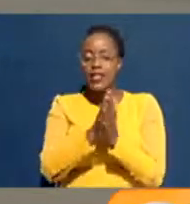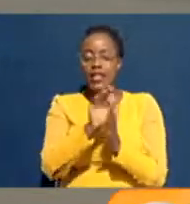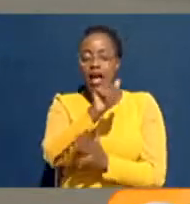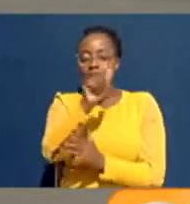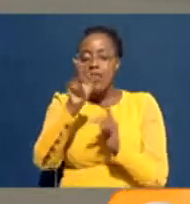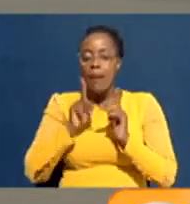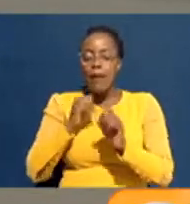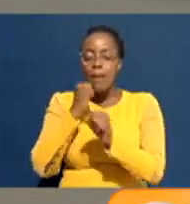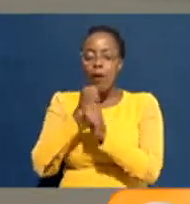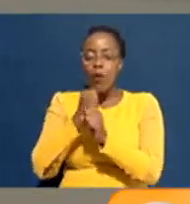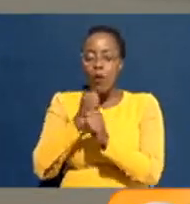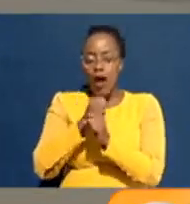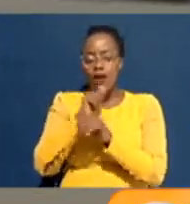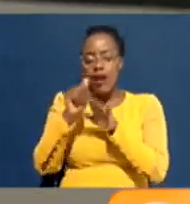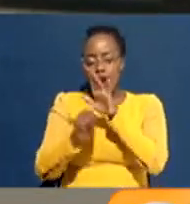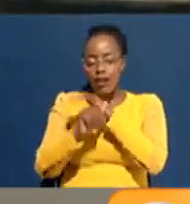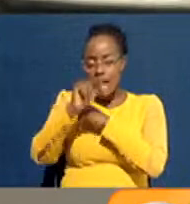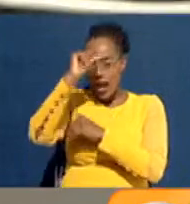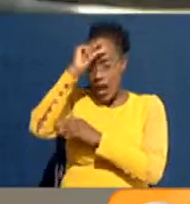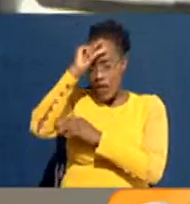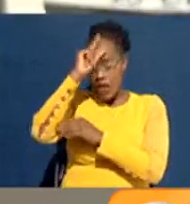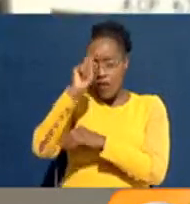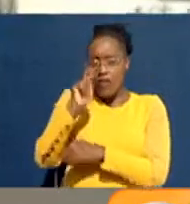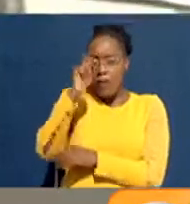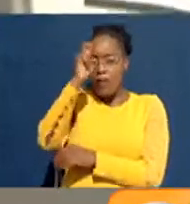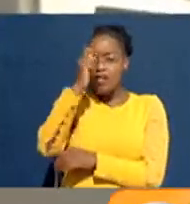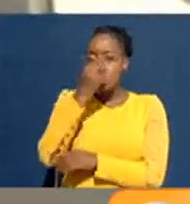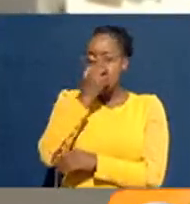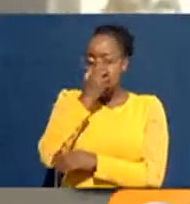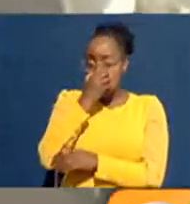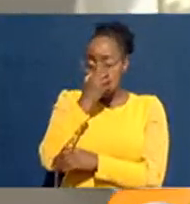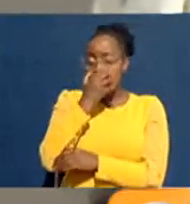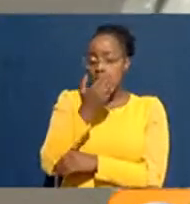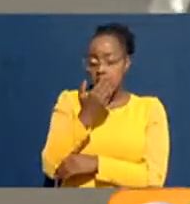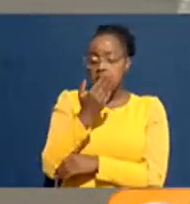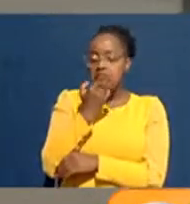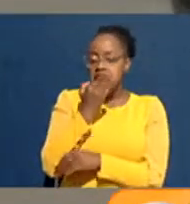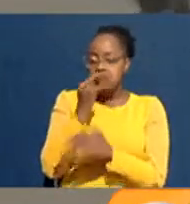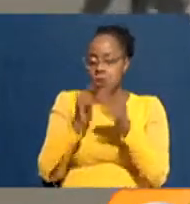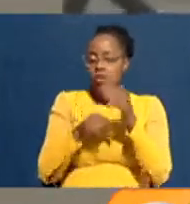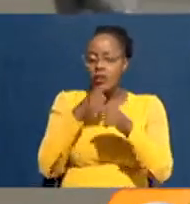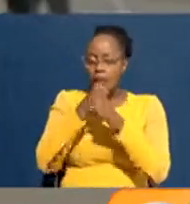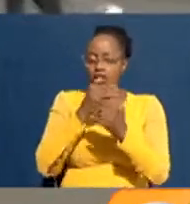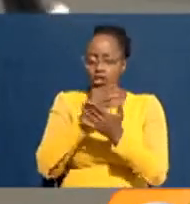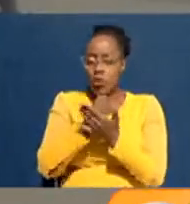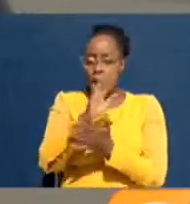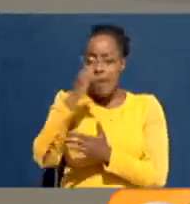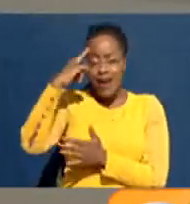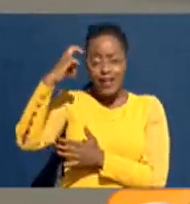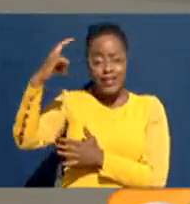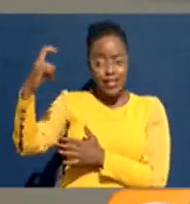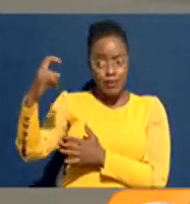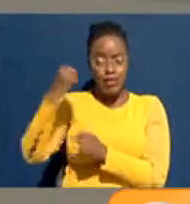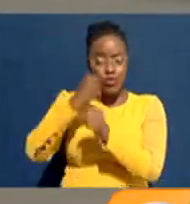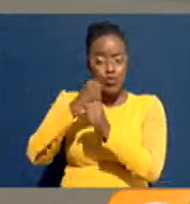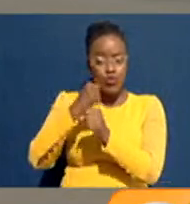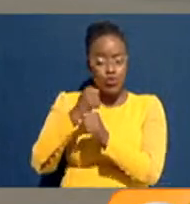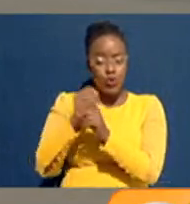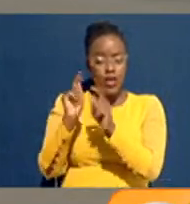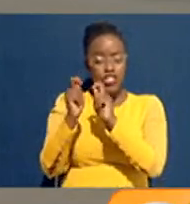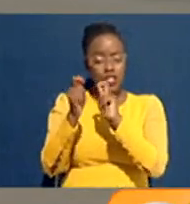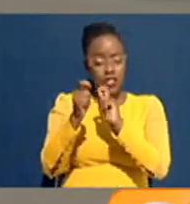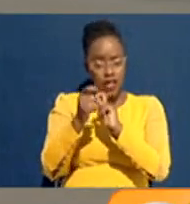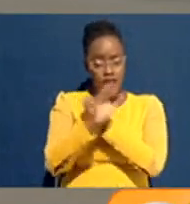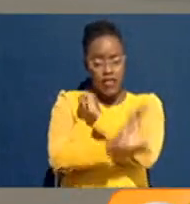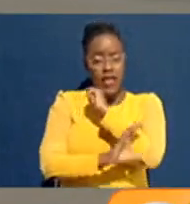ambao wanahudumu katika serikali, huku Rais William Ruto akiazimia kuhakikisha kuwa ndoto yake ya kufanya mabadiliko katika